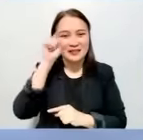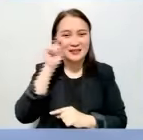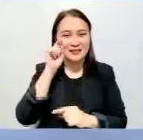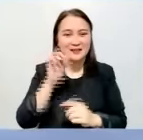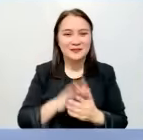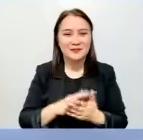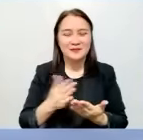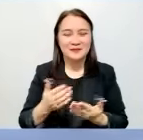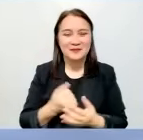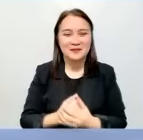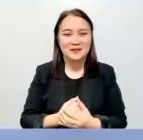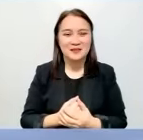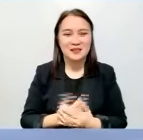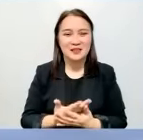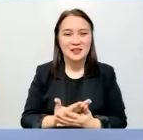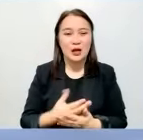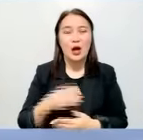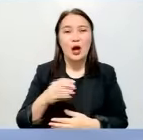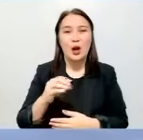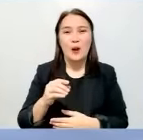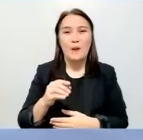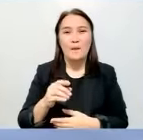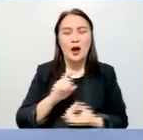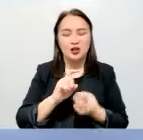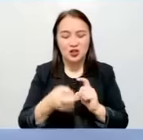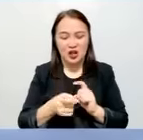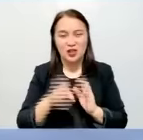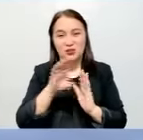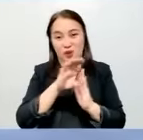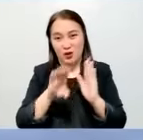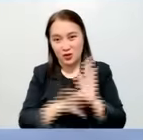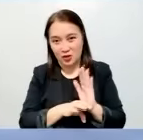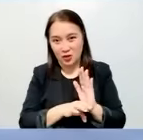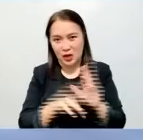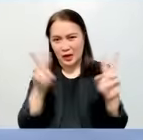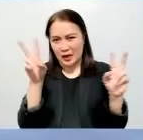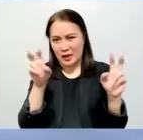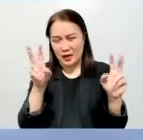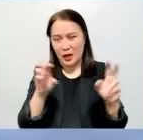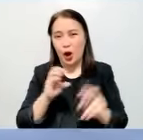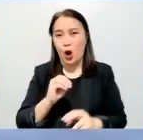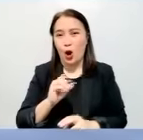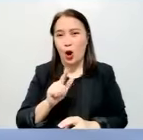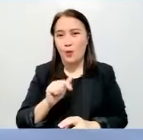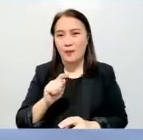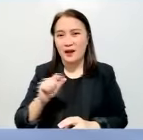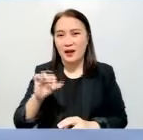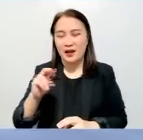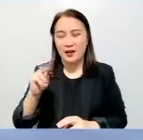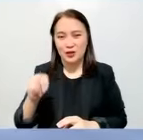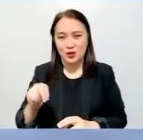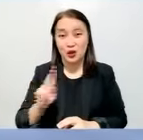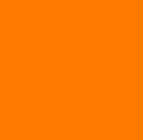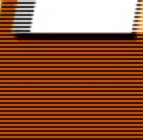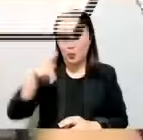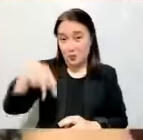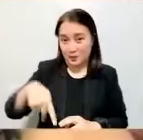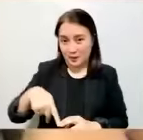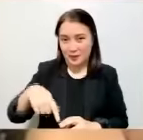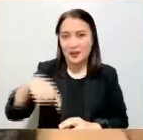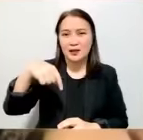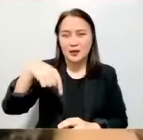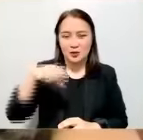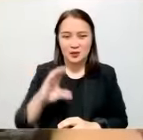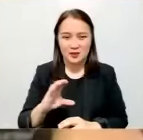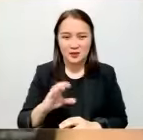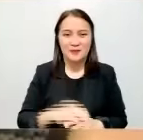Magtinding kontra charter change o chacha ang tema ngayong taon ng Oblation Run ng University of the Philippines sa Diliman. Isinabay sa taon